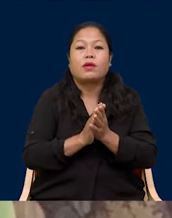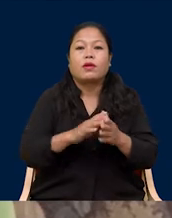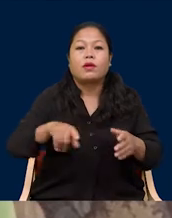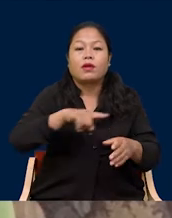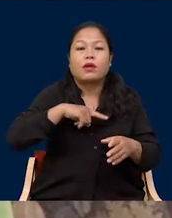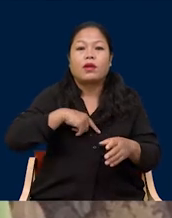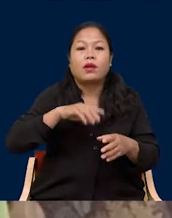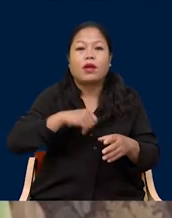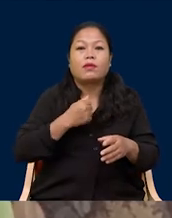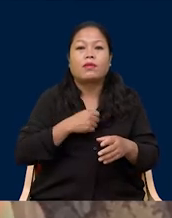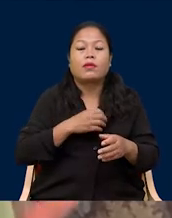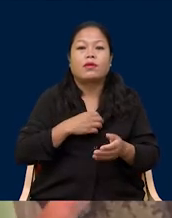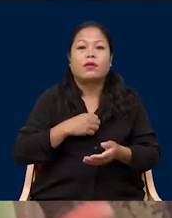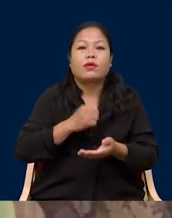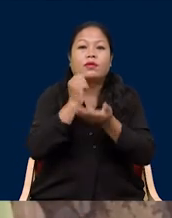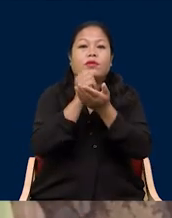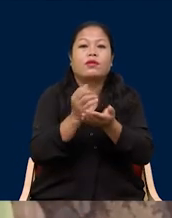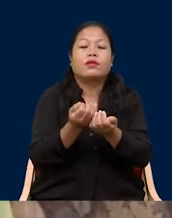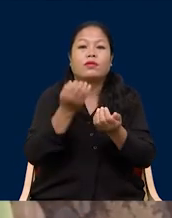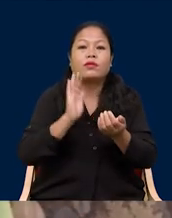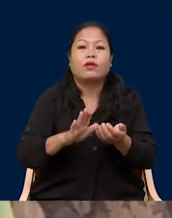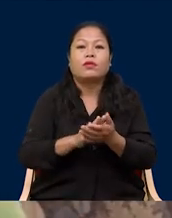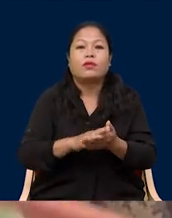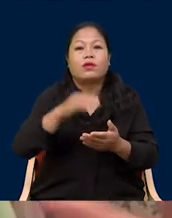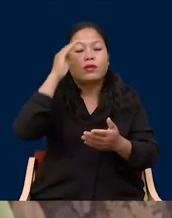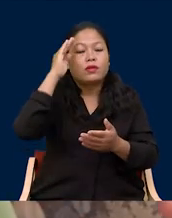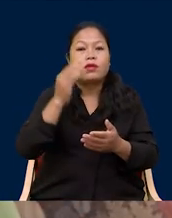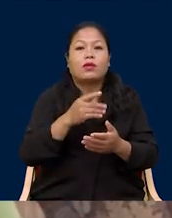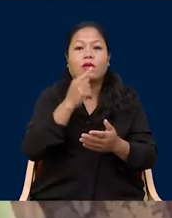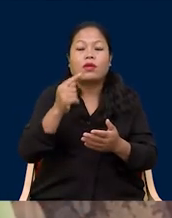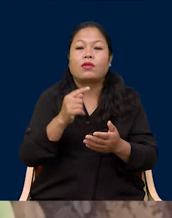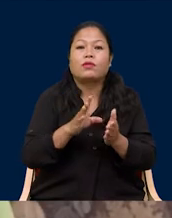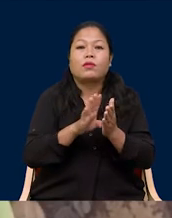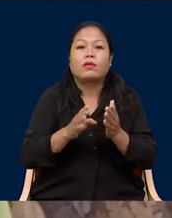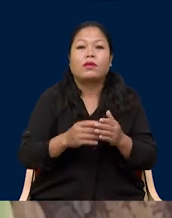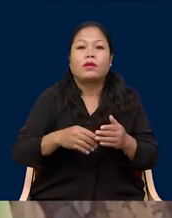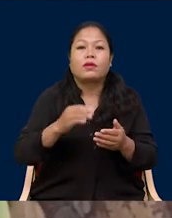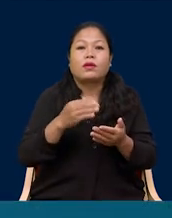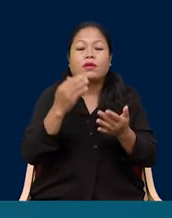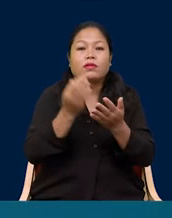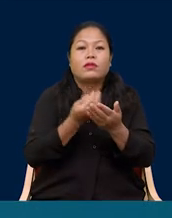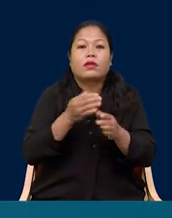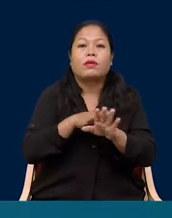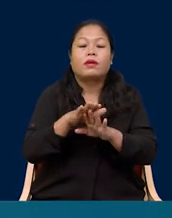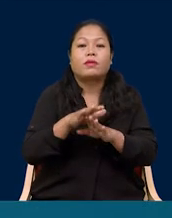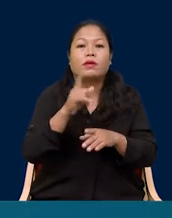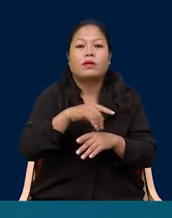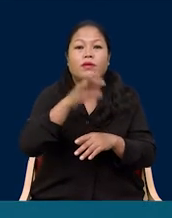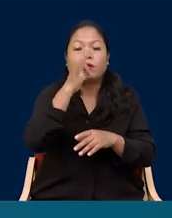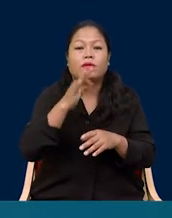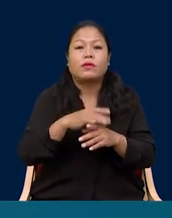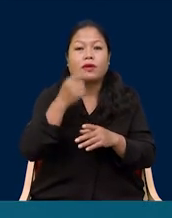चाहिँ कसरी चाहिँ हामीले यसमै आफ्नो योगदान पुर्याउन सक्छौँ भनेर सरकारको तर्फबाट मात्रै नभइकन गैर सरकारी संस्थाको पनि